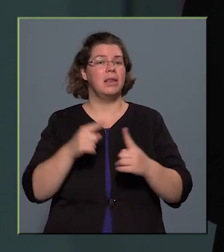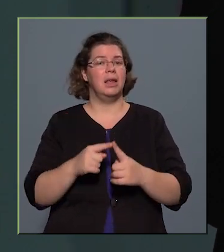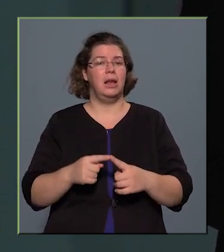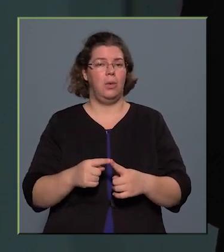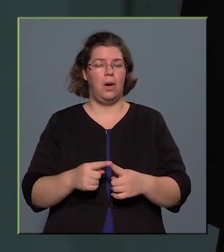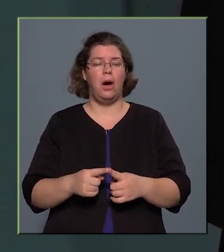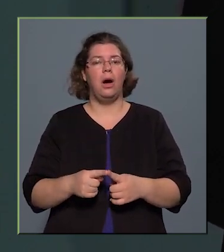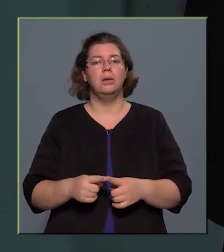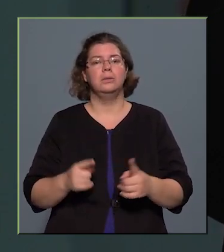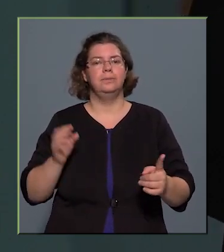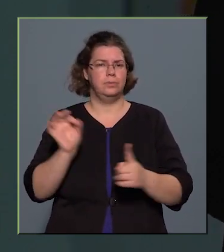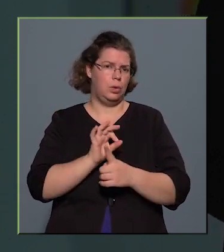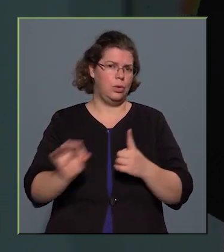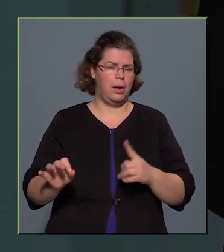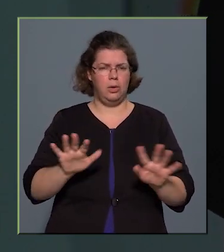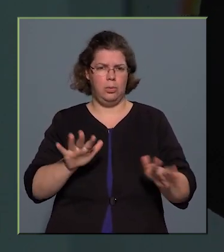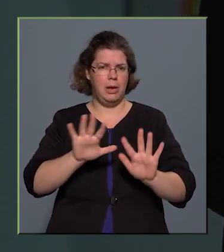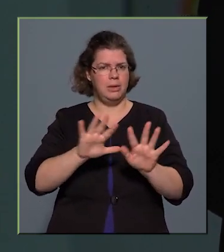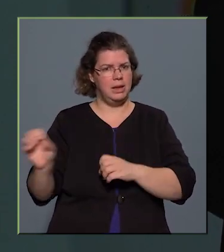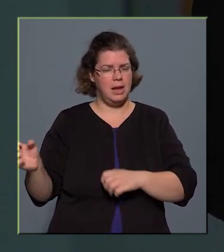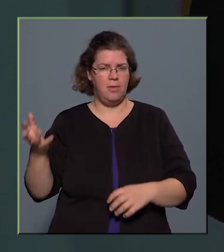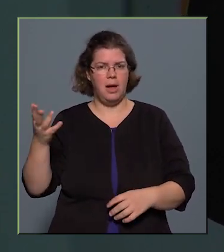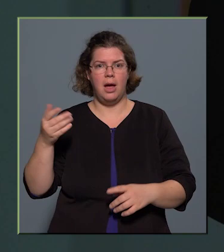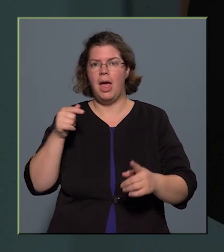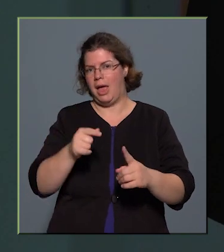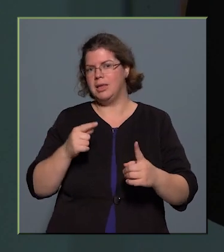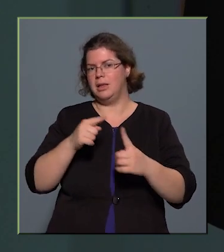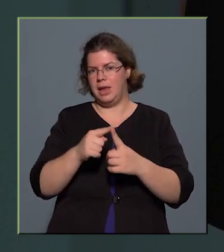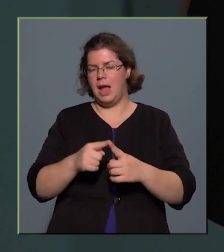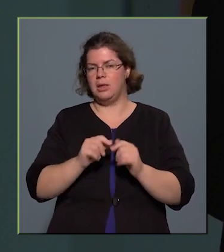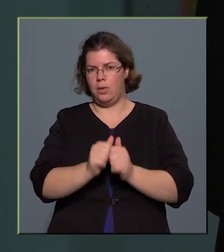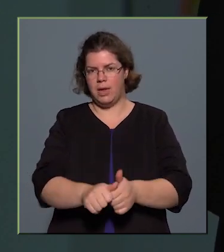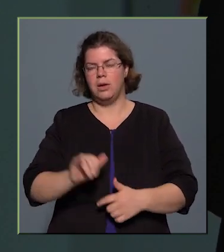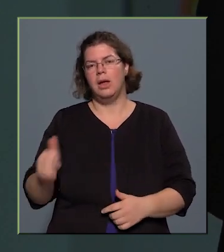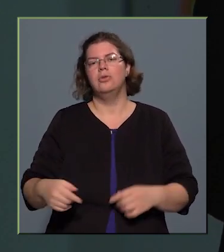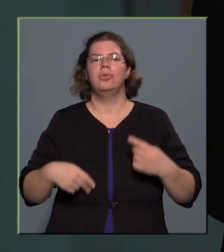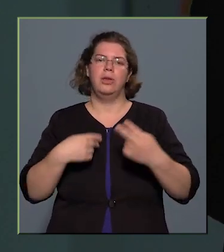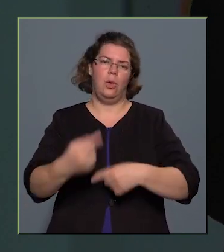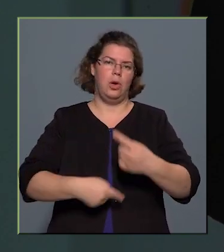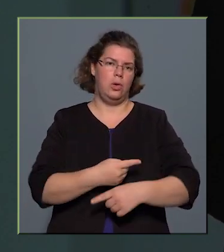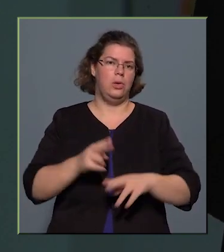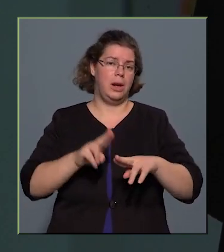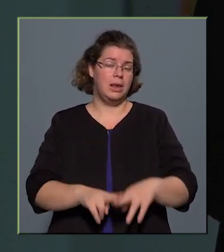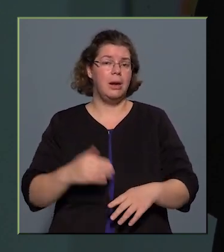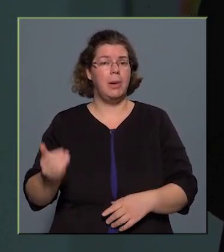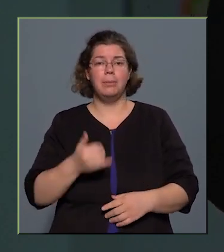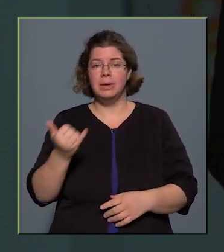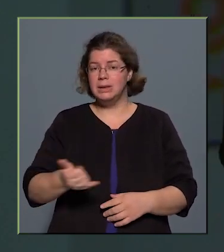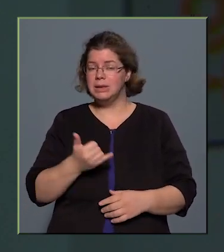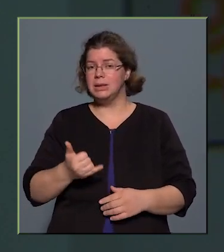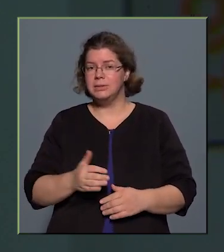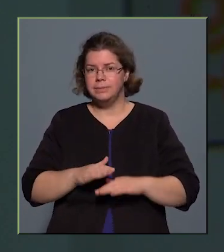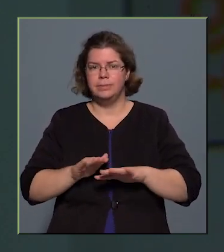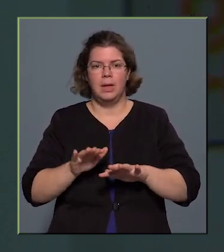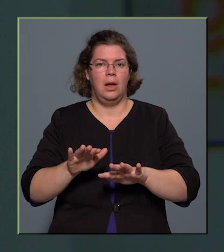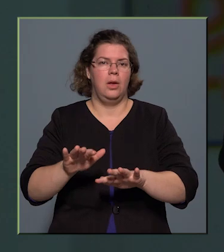egyébként már kb. 10 éve ezeket a célokat követjük, és aztán egy ilyen gördülő rendszerben mindig toljuk magunk előtt